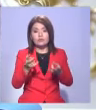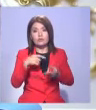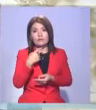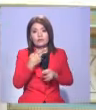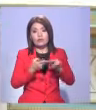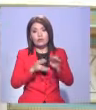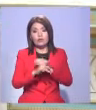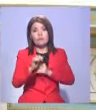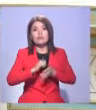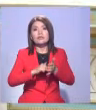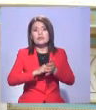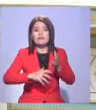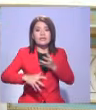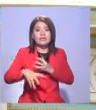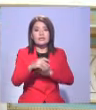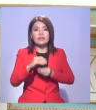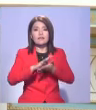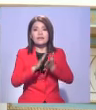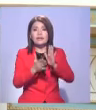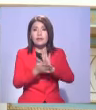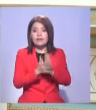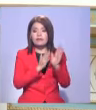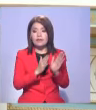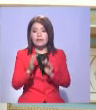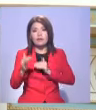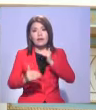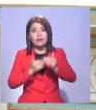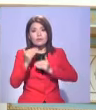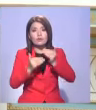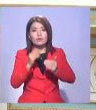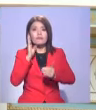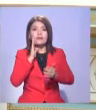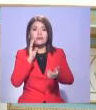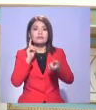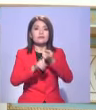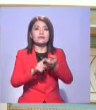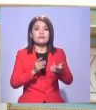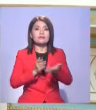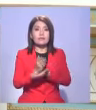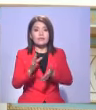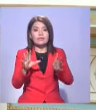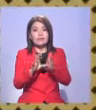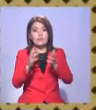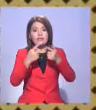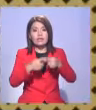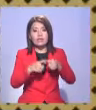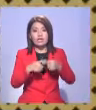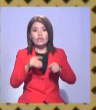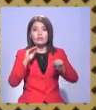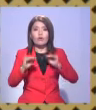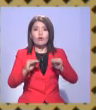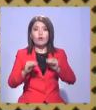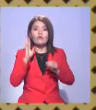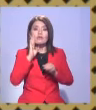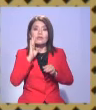санаймын. Себебі бүкіл аймақтың әл-ауқаты мен тұрақты дамуы суға тікелей байланысты. Цифрлық технологияларды енгізу арқылы